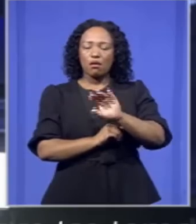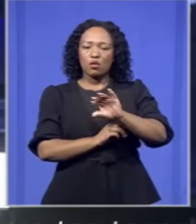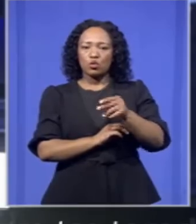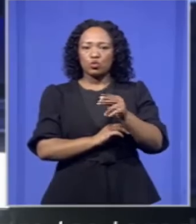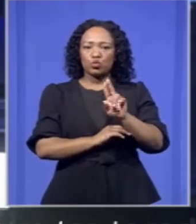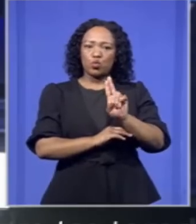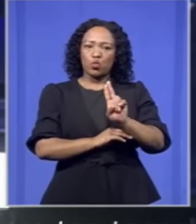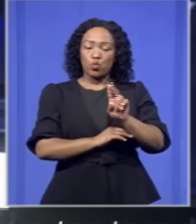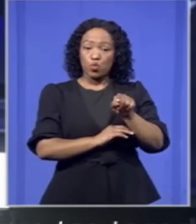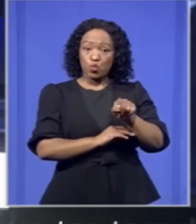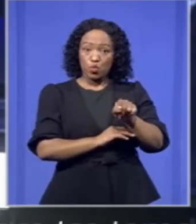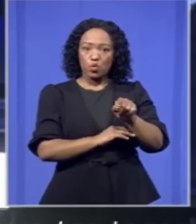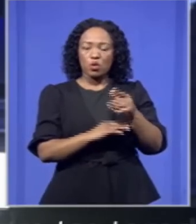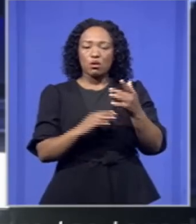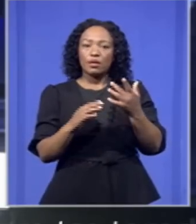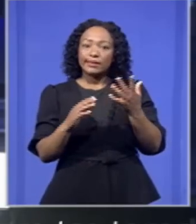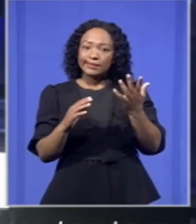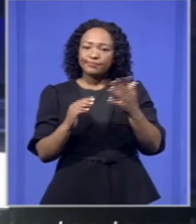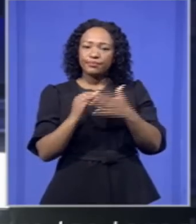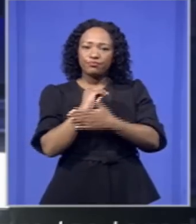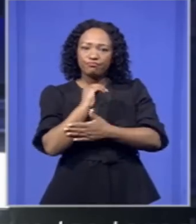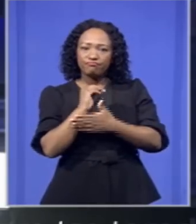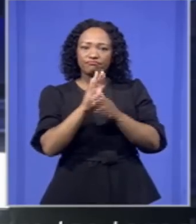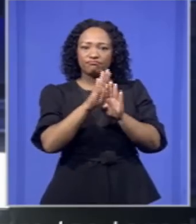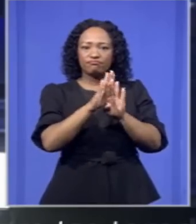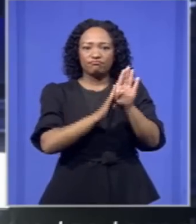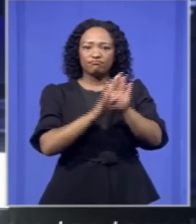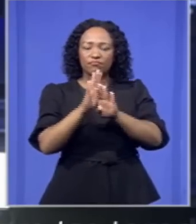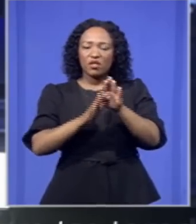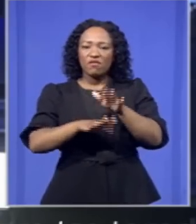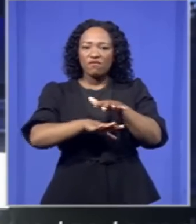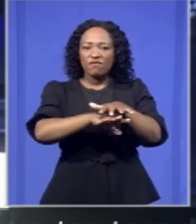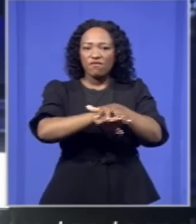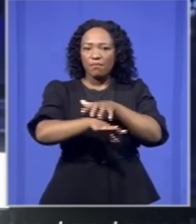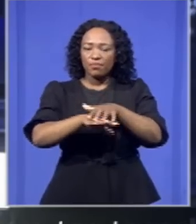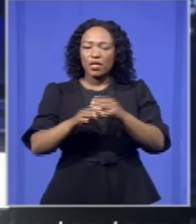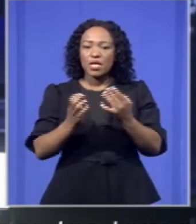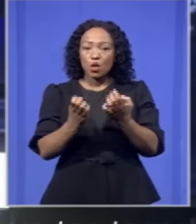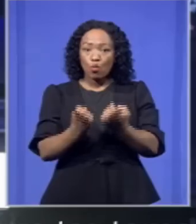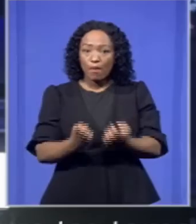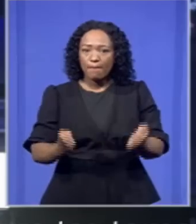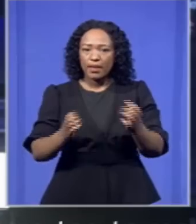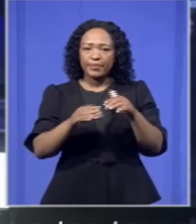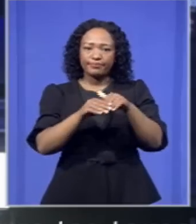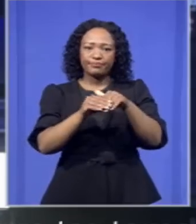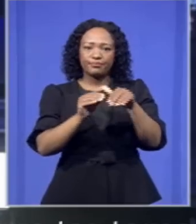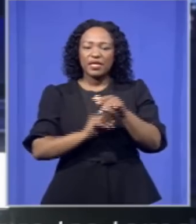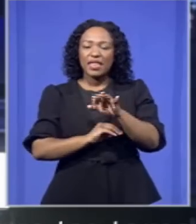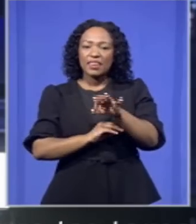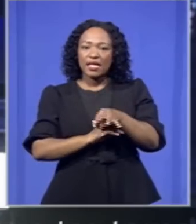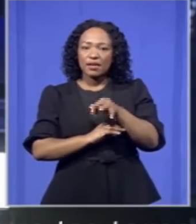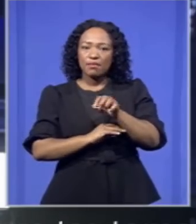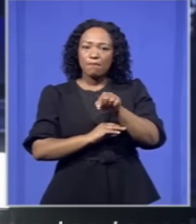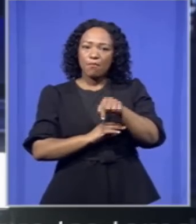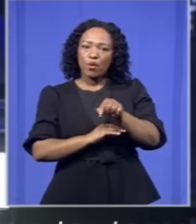le ntšhwafatso ya naga go golola didiriswa tsa temo tsa boleng jwa diranta di le dimilione di